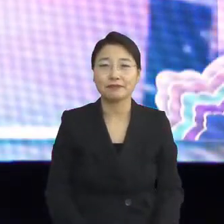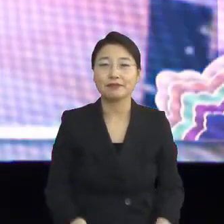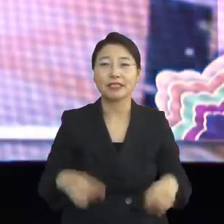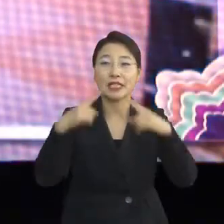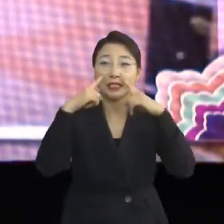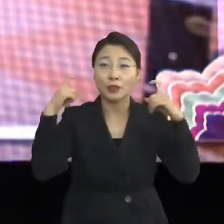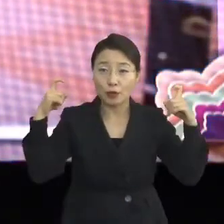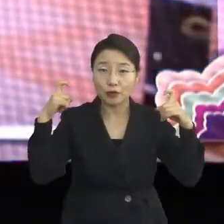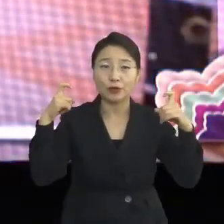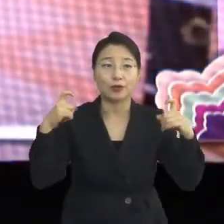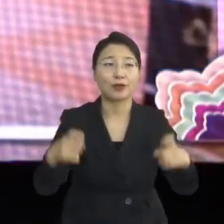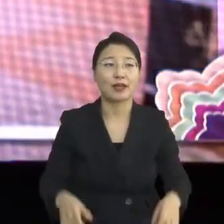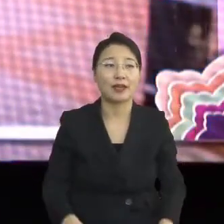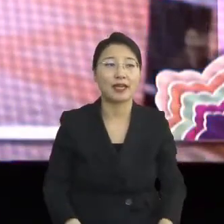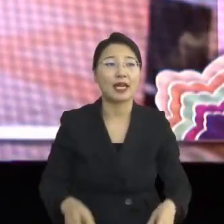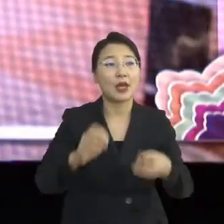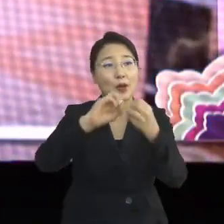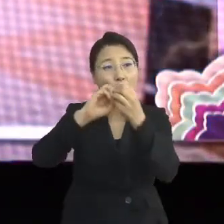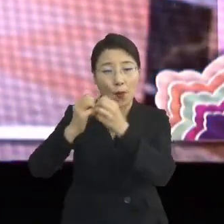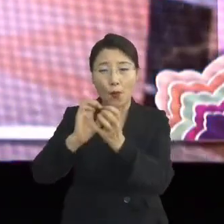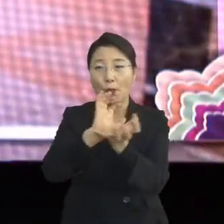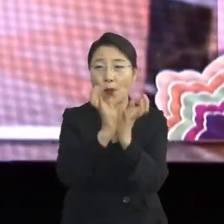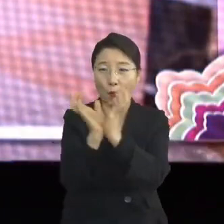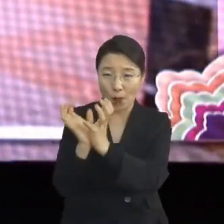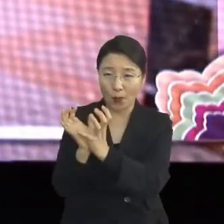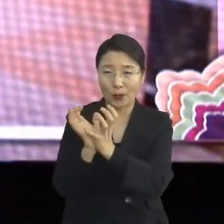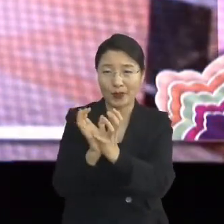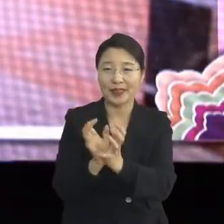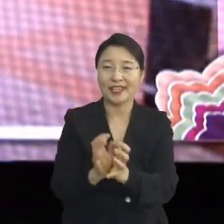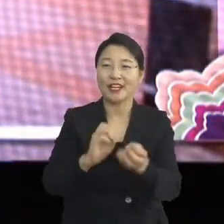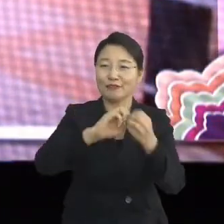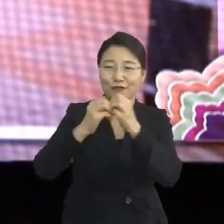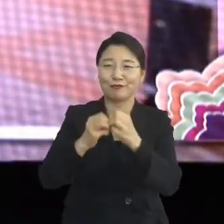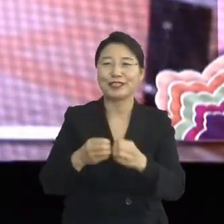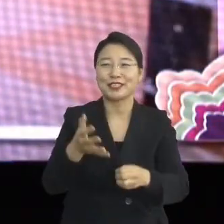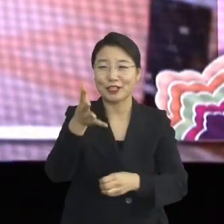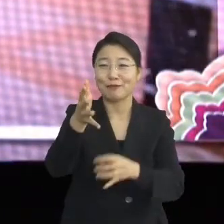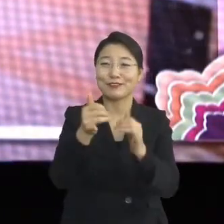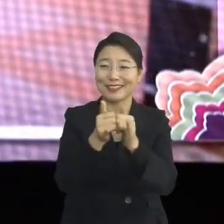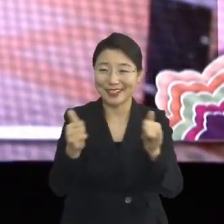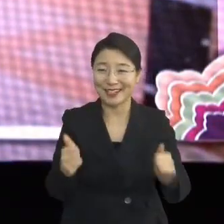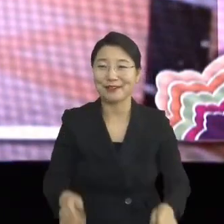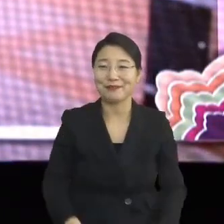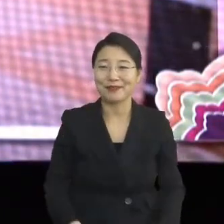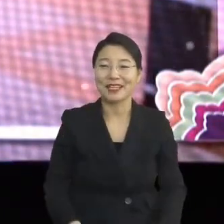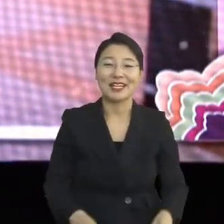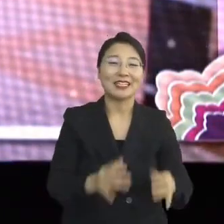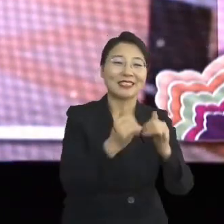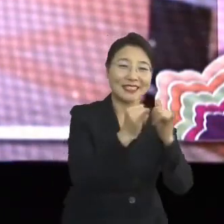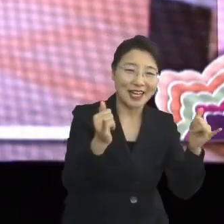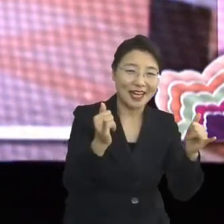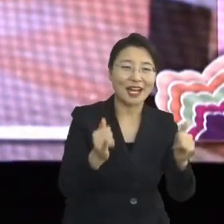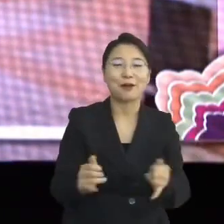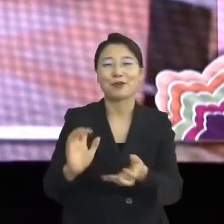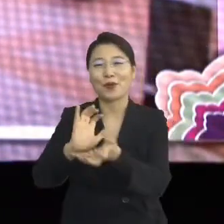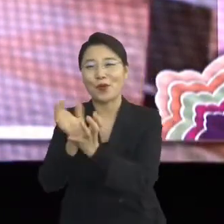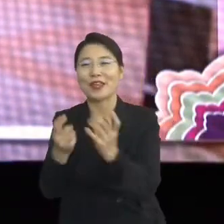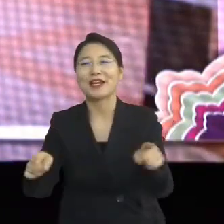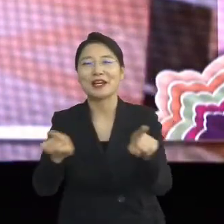동대문구 정원사는 꽃과 나무를 잘 가꾸어 사람이 행복한 꽃의 도시를 만드는